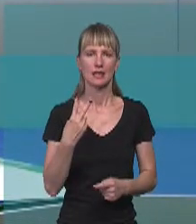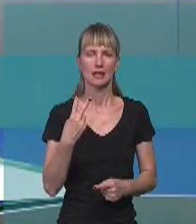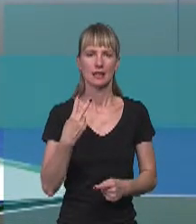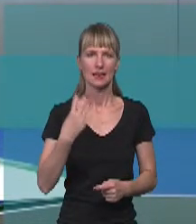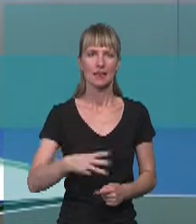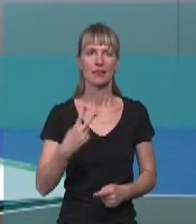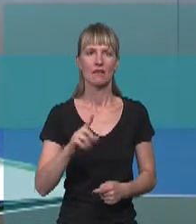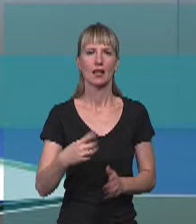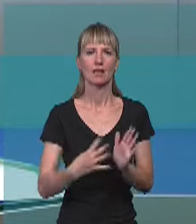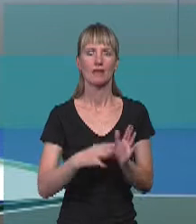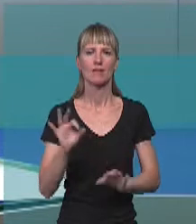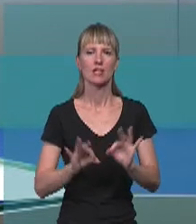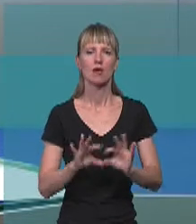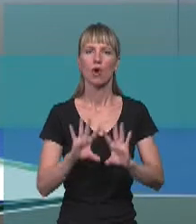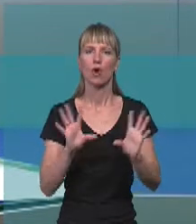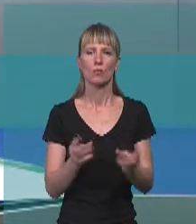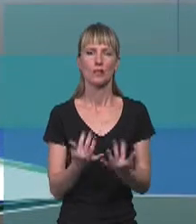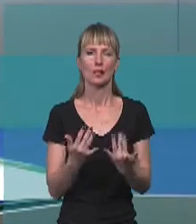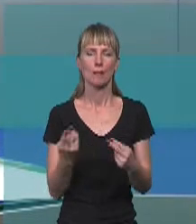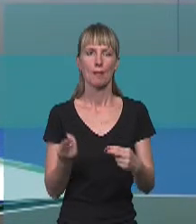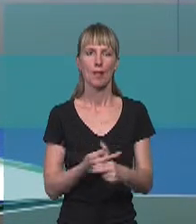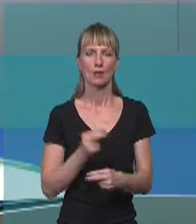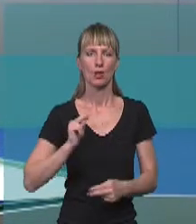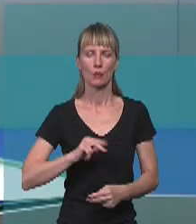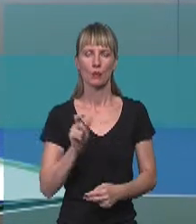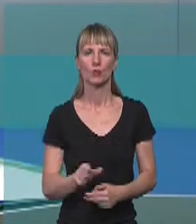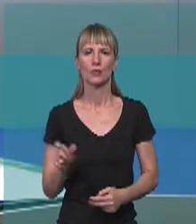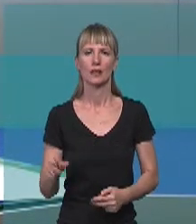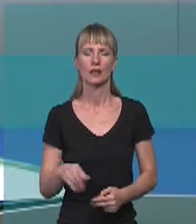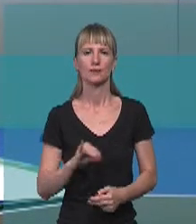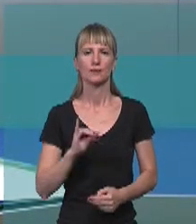32,9% від загальної кількості безробітних. І